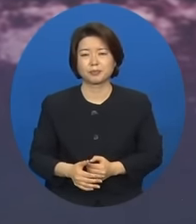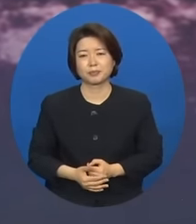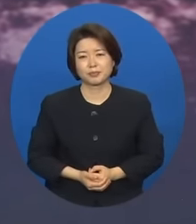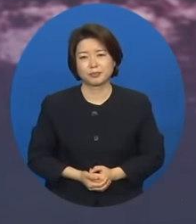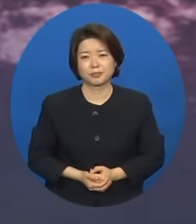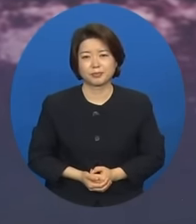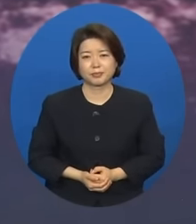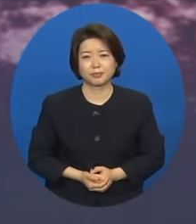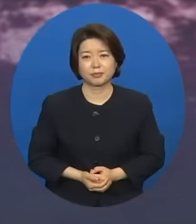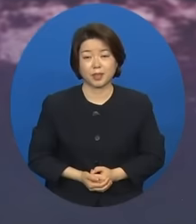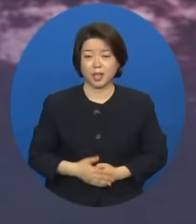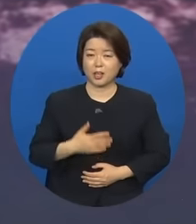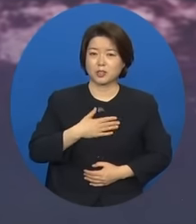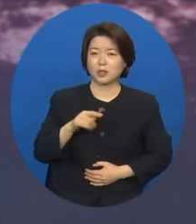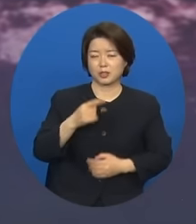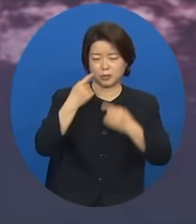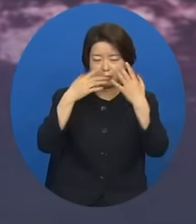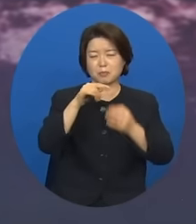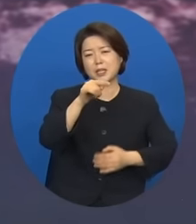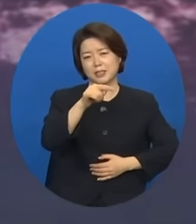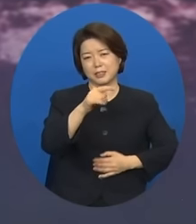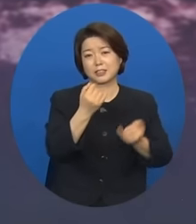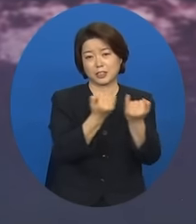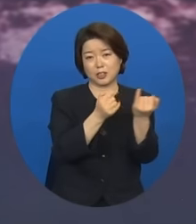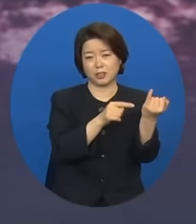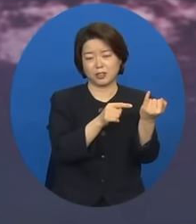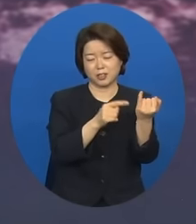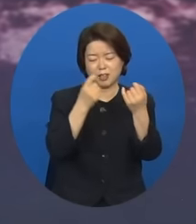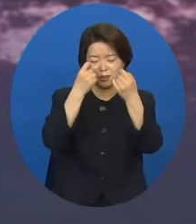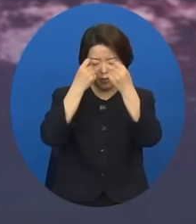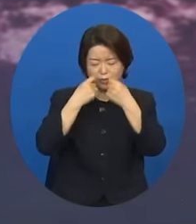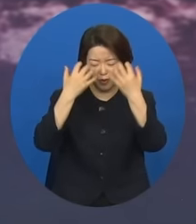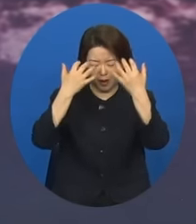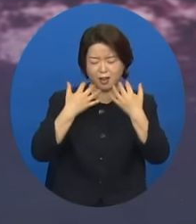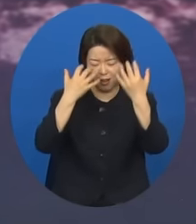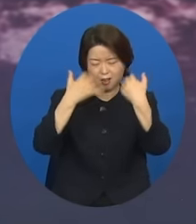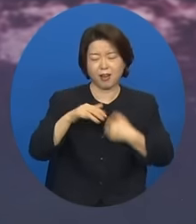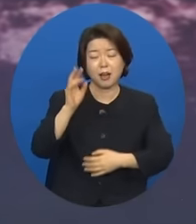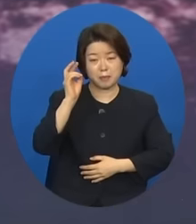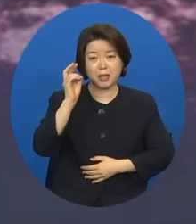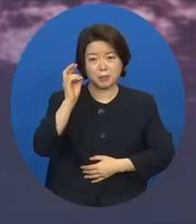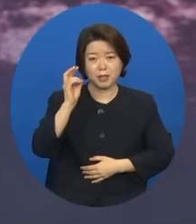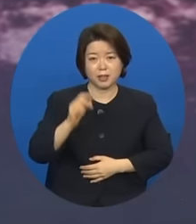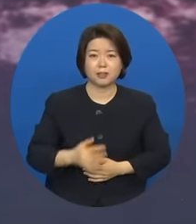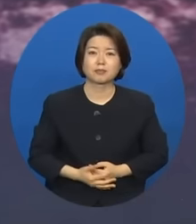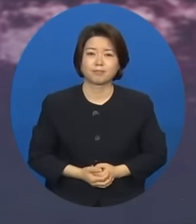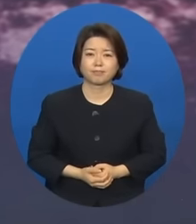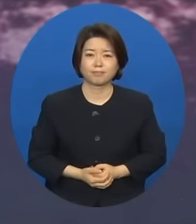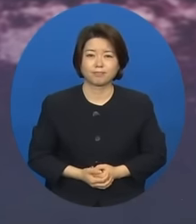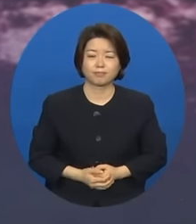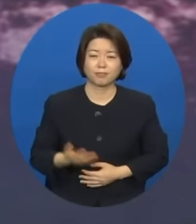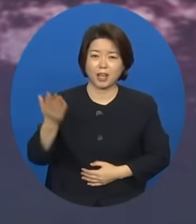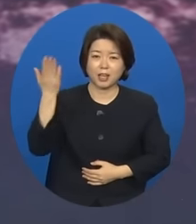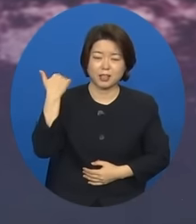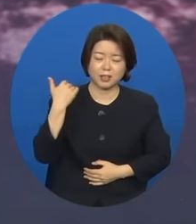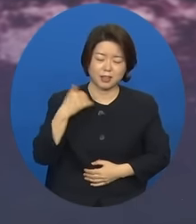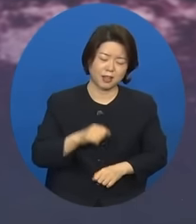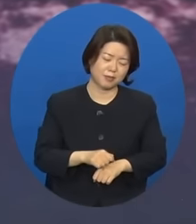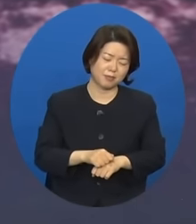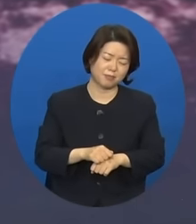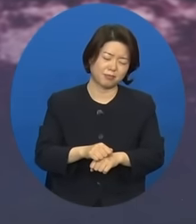전 분명히 그 여인이 거기서 펑펑 울었을 것이라 생각해요 그동안에 쌓였던